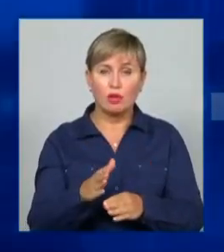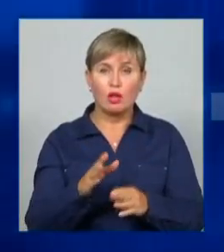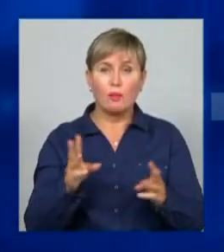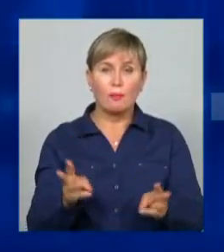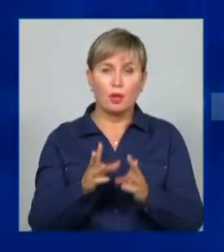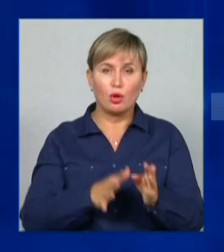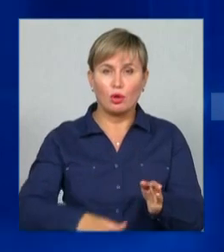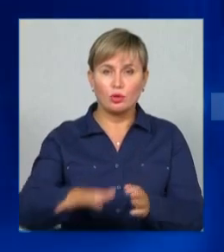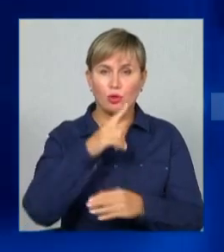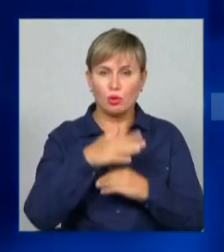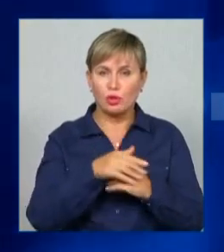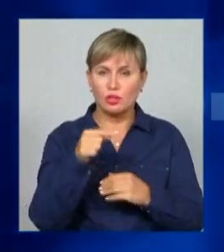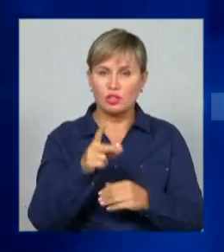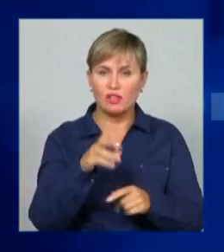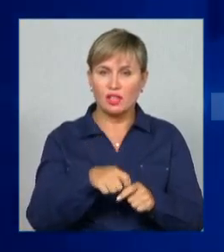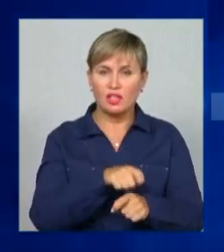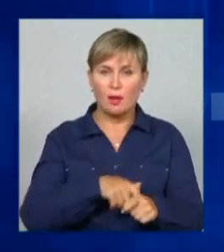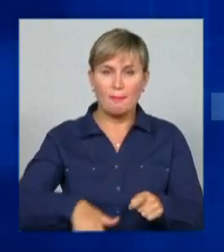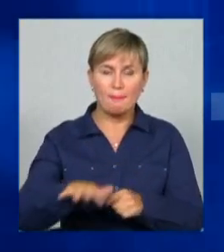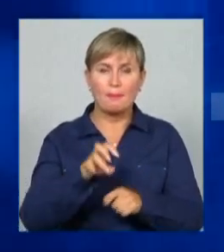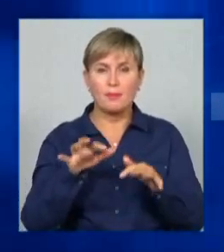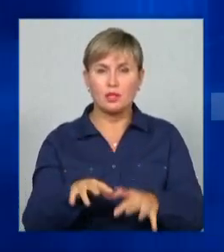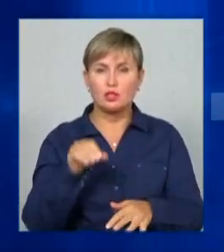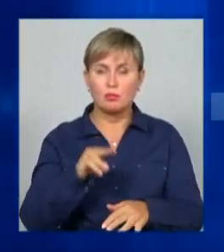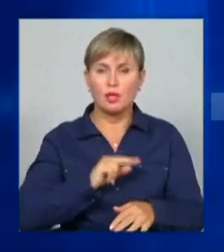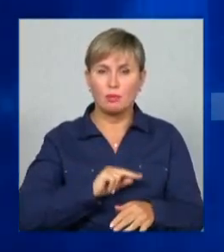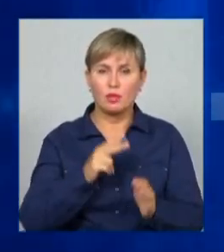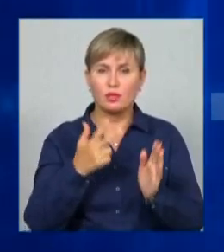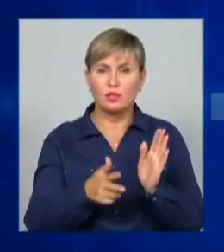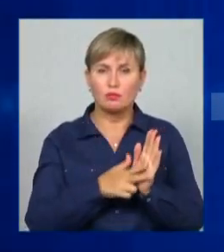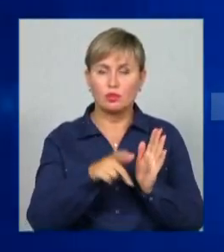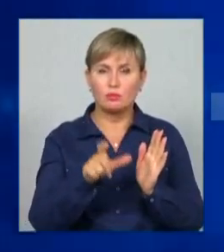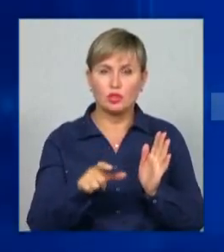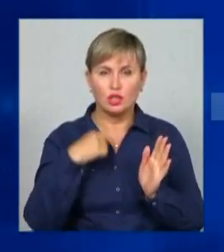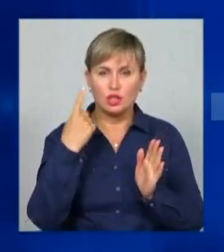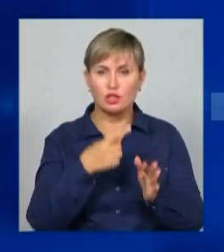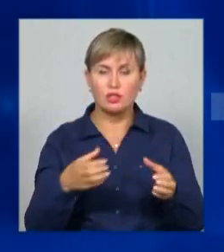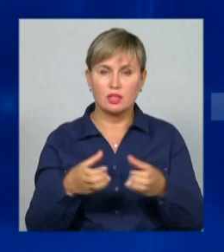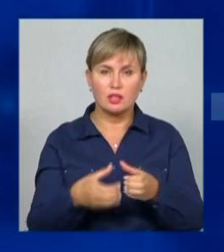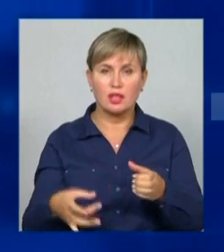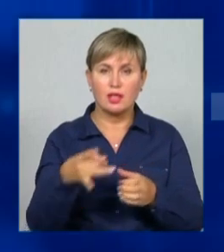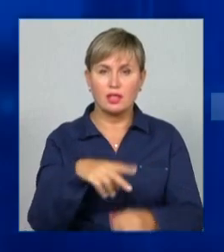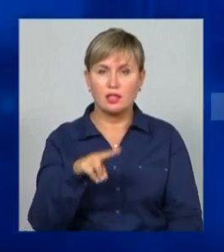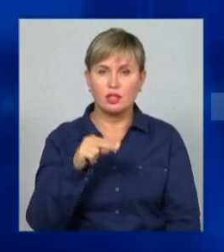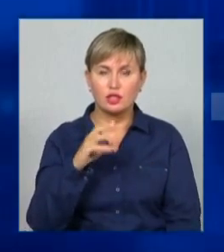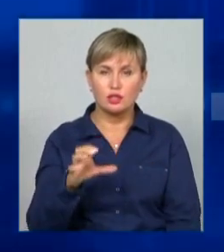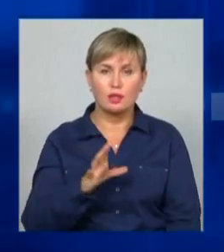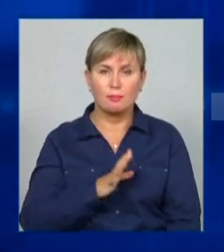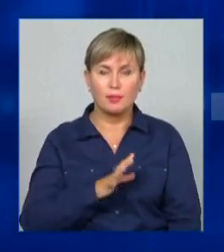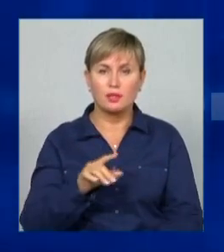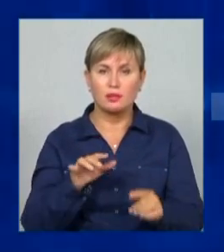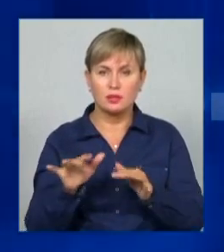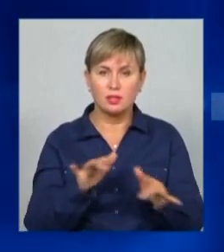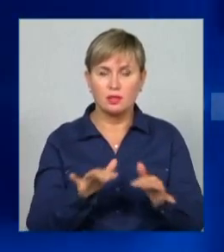возгорания составила около 1000 квадратных метров. На месте ЧП работали 38 человек личного состава регионального ДЧС. Было